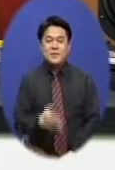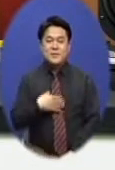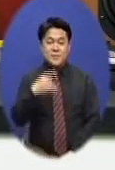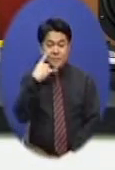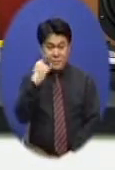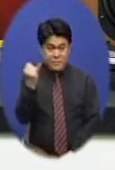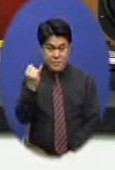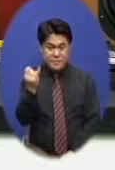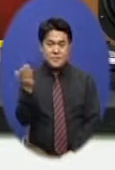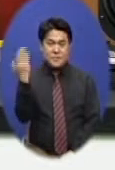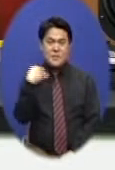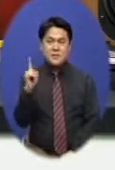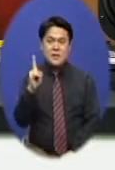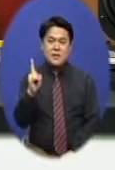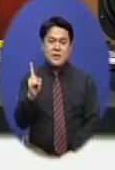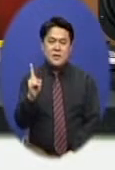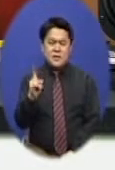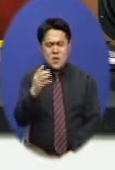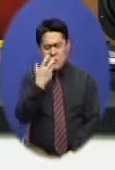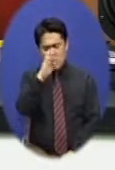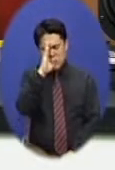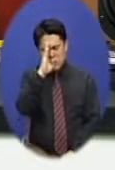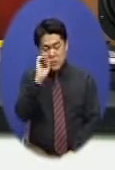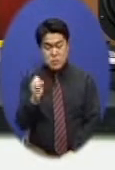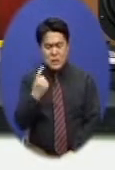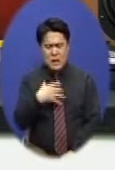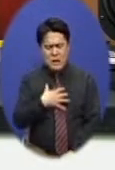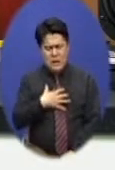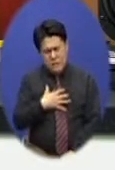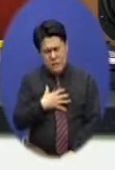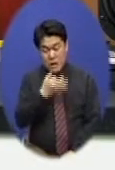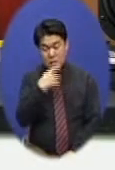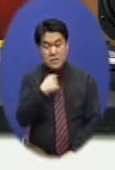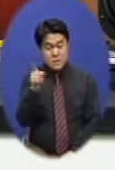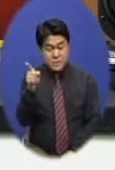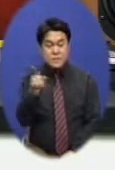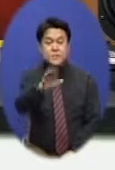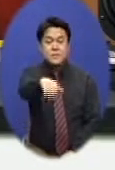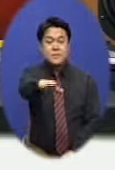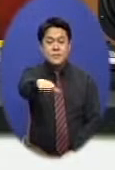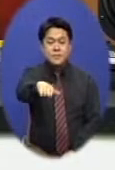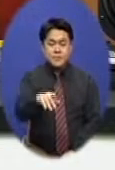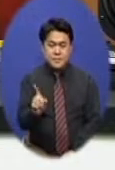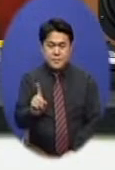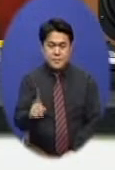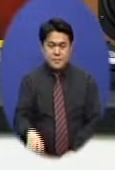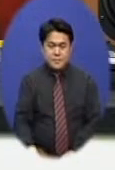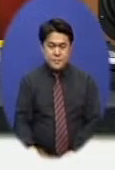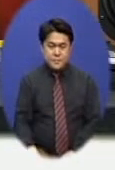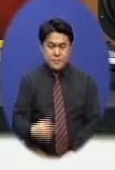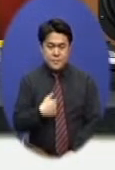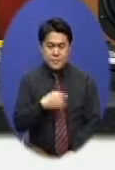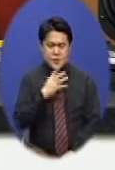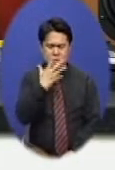어머니도 그런 이렇게 증상이 있으셔가지고 굉장히 힘들어하셨었거든요. 네. 어머니 그 혹시 계시다가 만약에